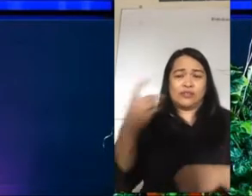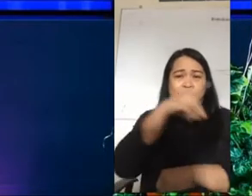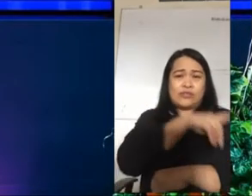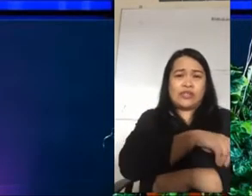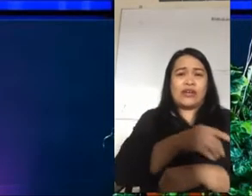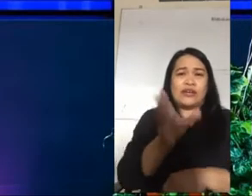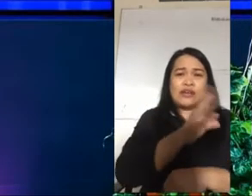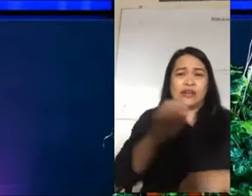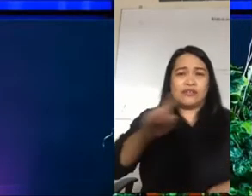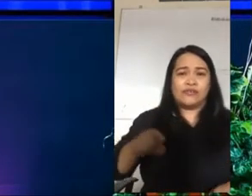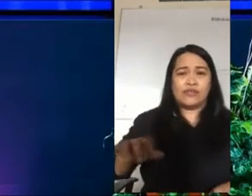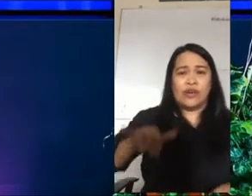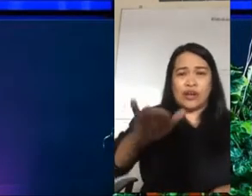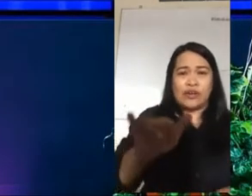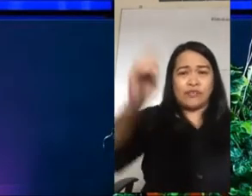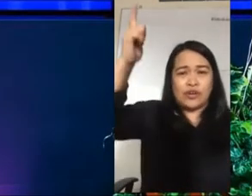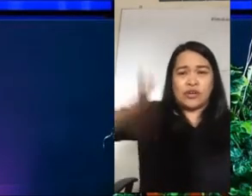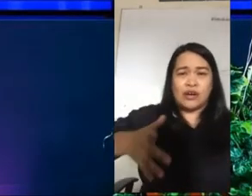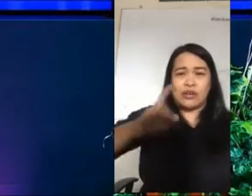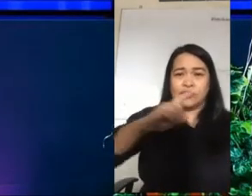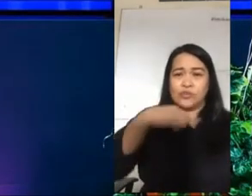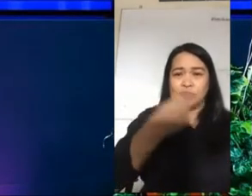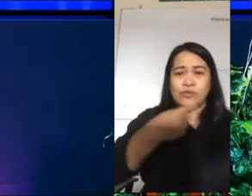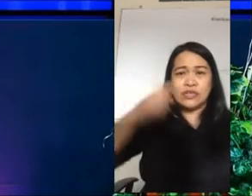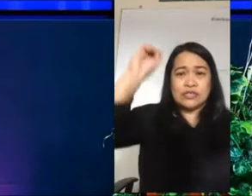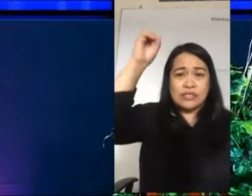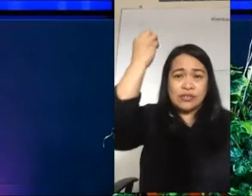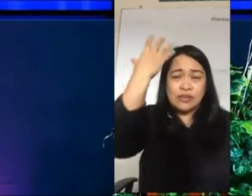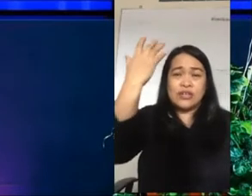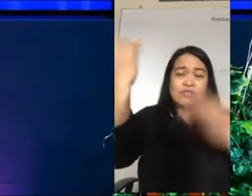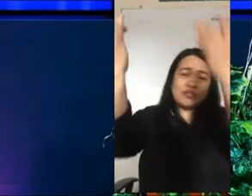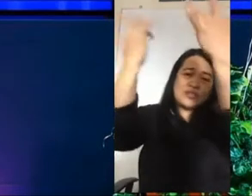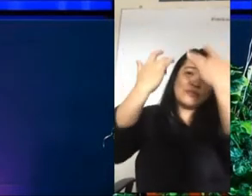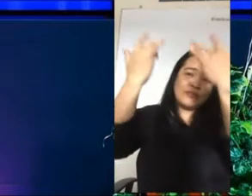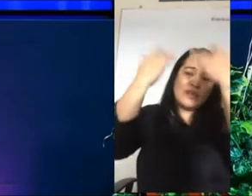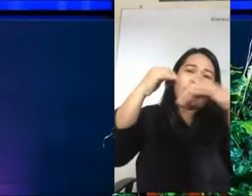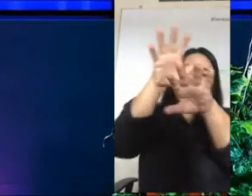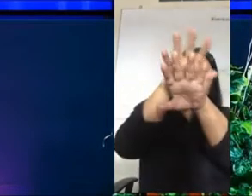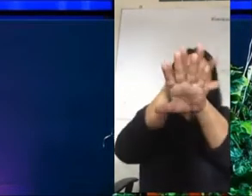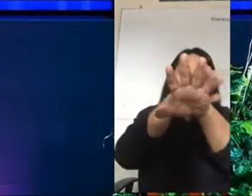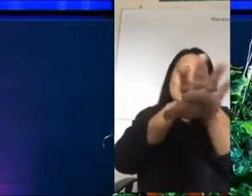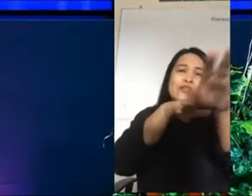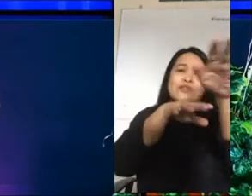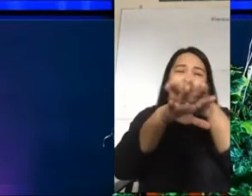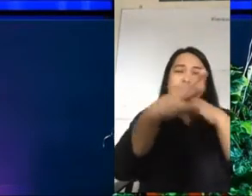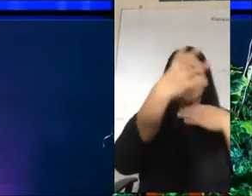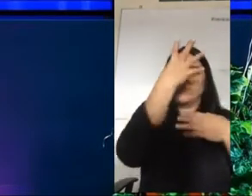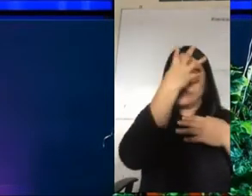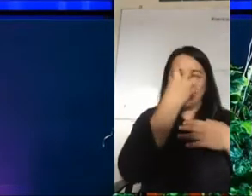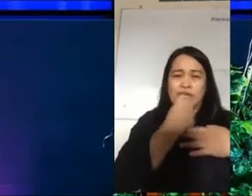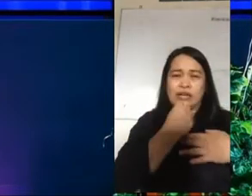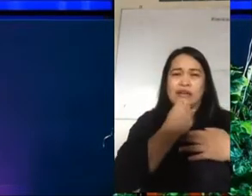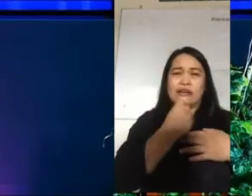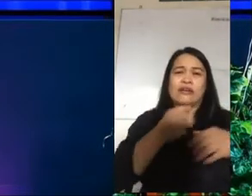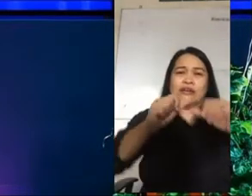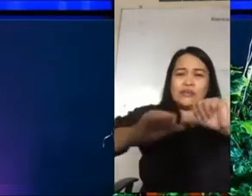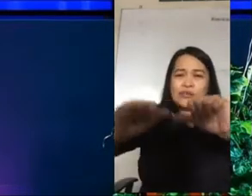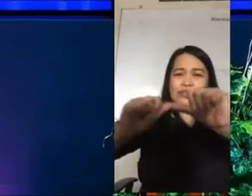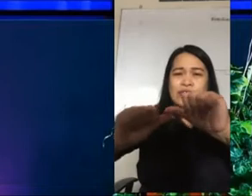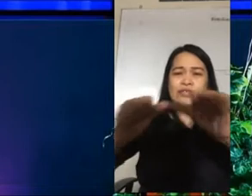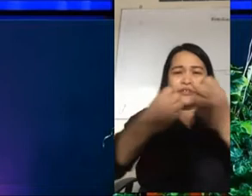is gracious and merciful, slow to anger and abounding in steadfast love. The